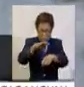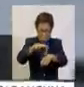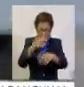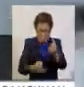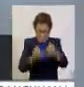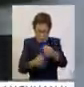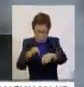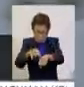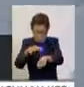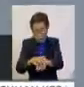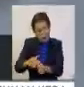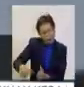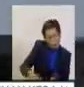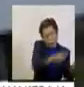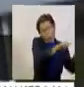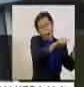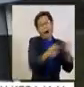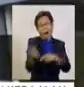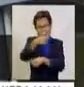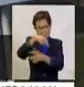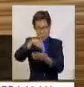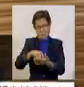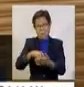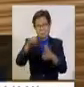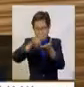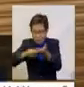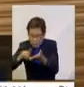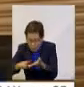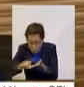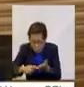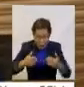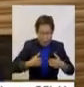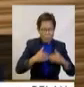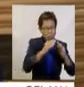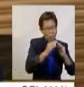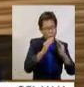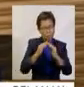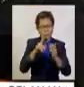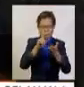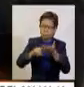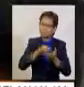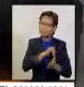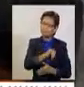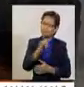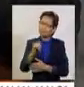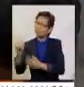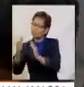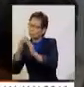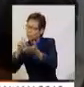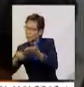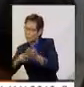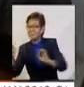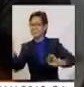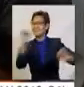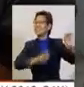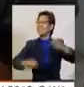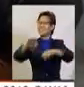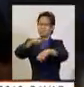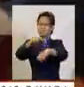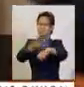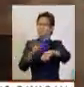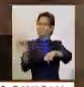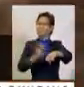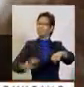pembiakan nyamuk Aedes. Hari ini, pemeriksaan diadakan dari rumah ke rumah bagi memastikan tiada lagi tempat